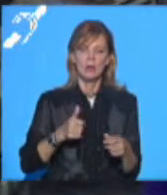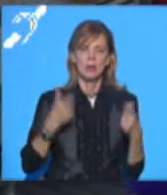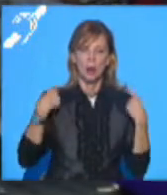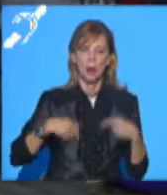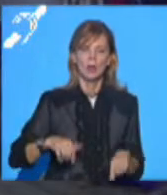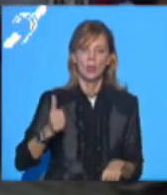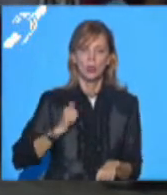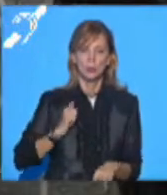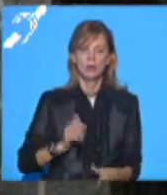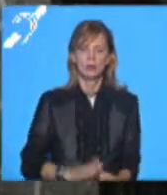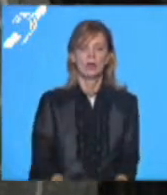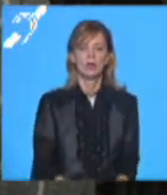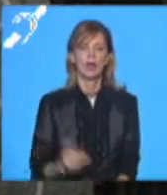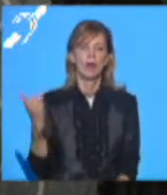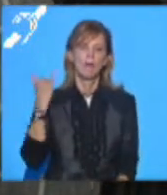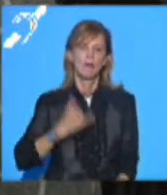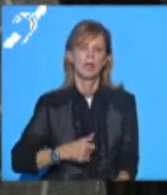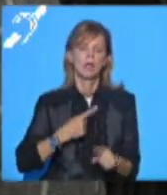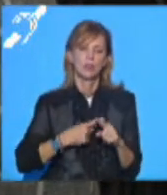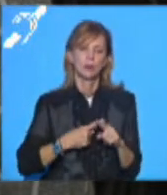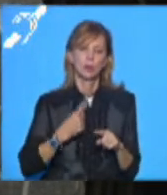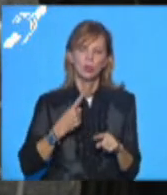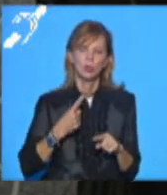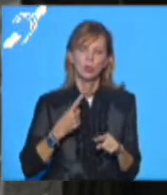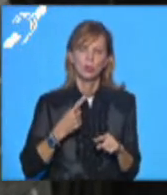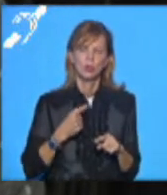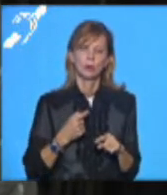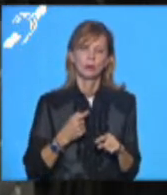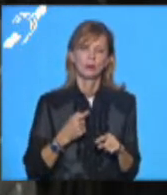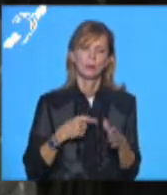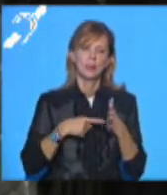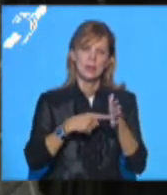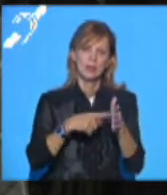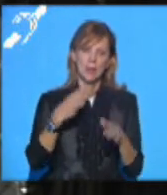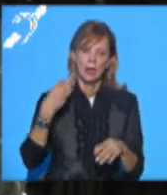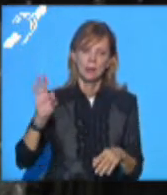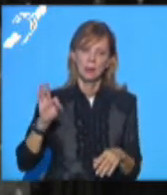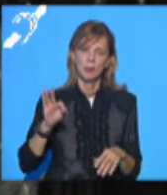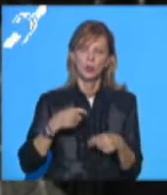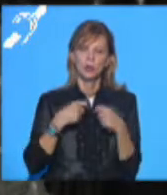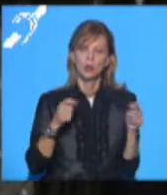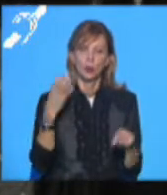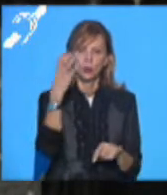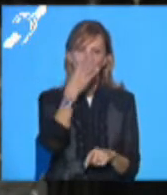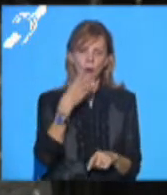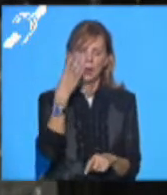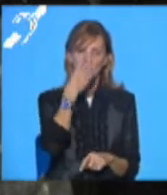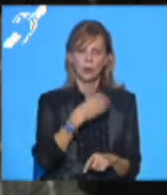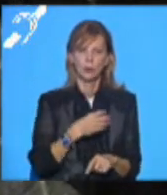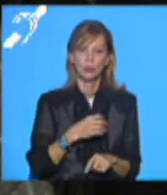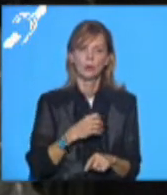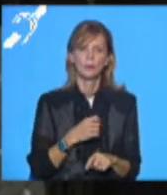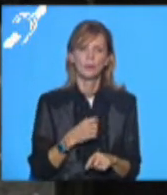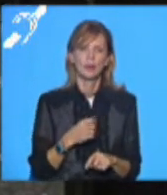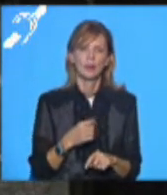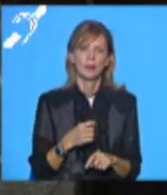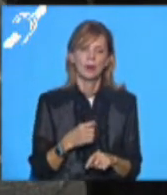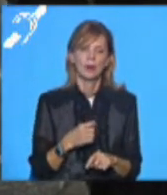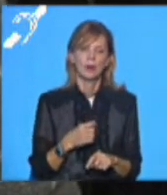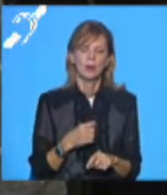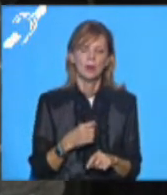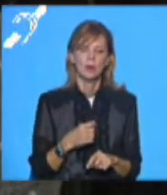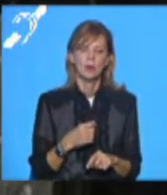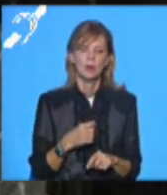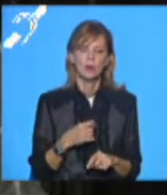militare. Am venit cu un show complet black, negru, all black, dacă vrei să spunem în